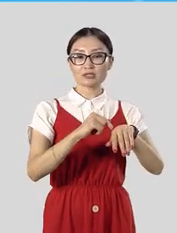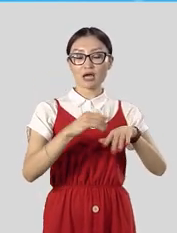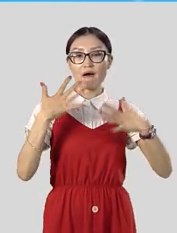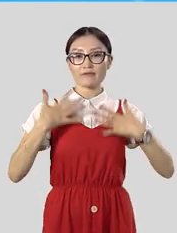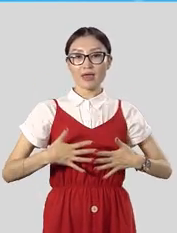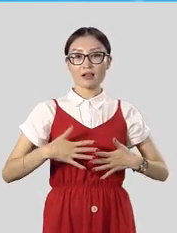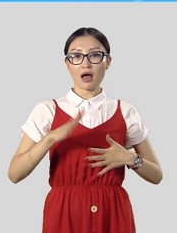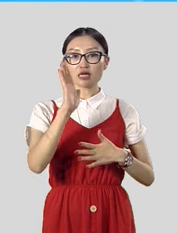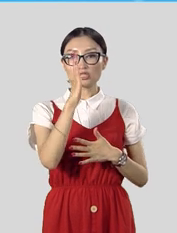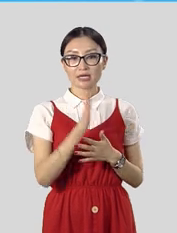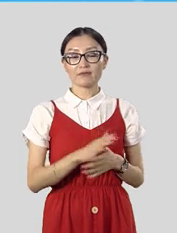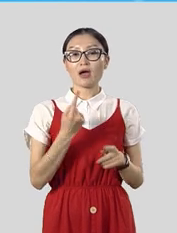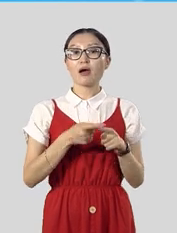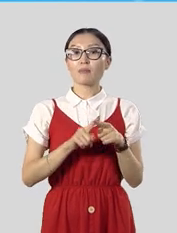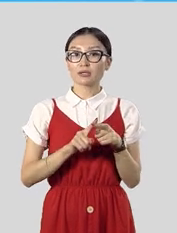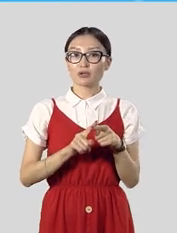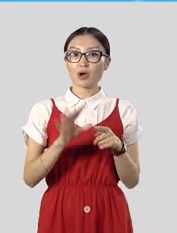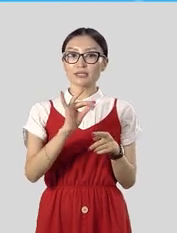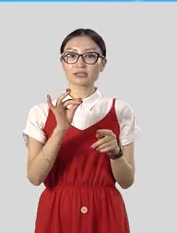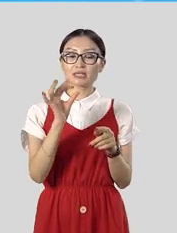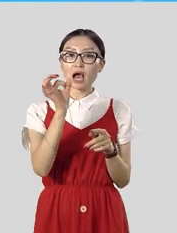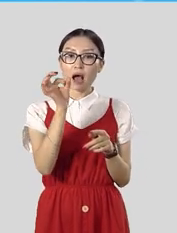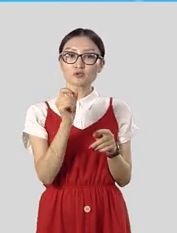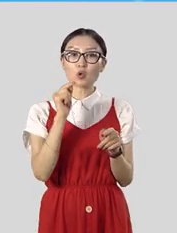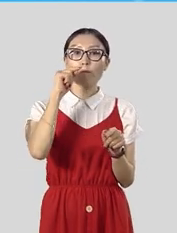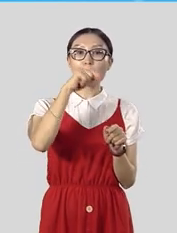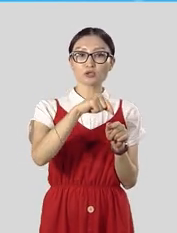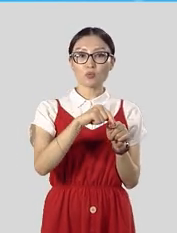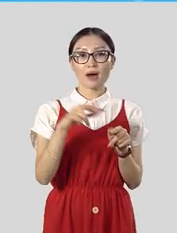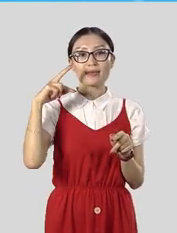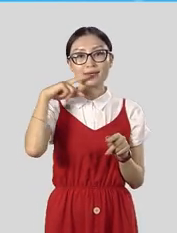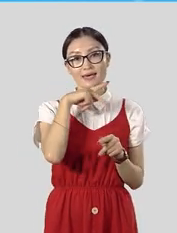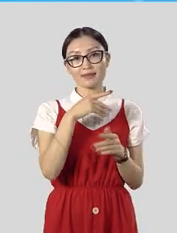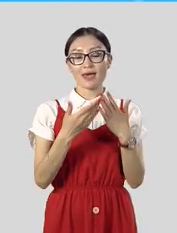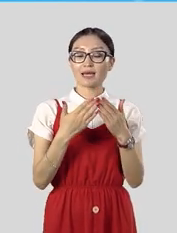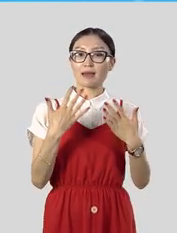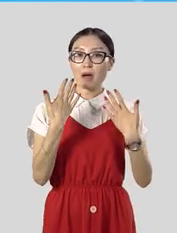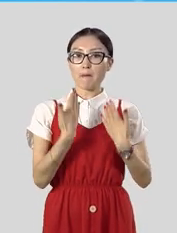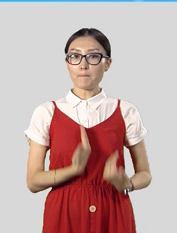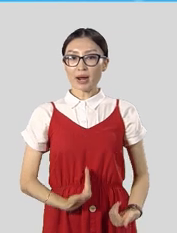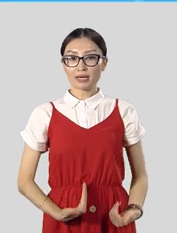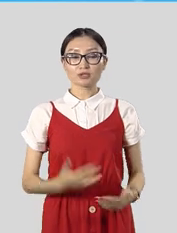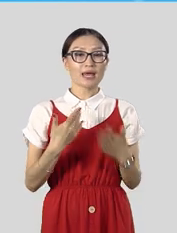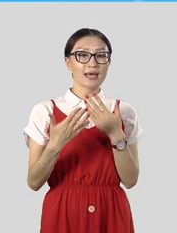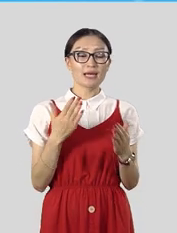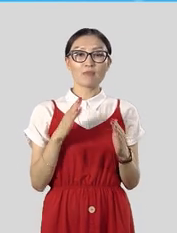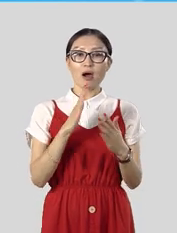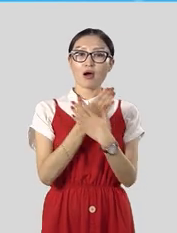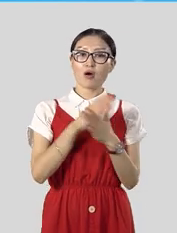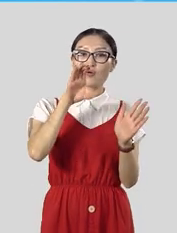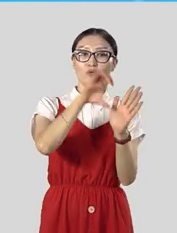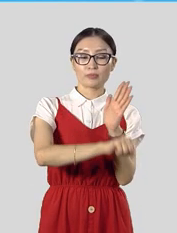жертвы. По каналу нити из капсулы поступает яд, который либо парализует, либо